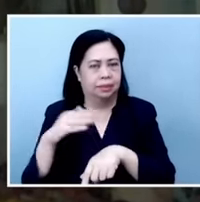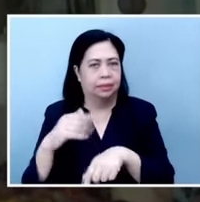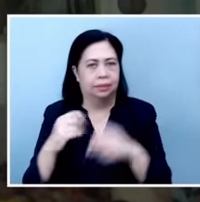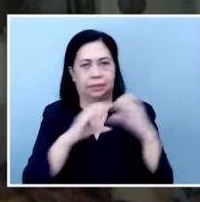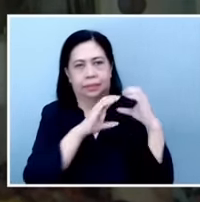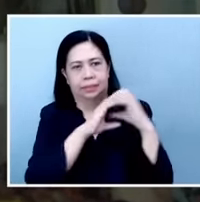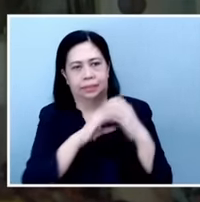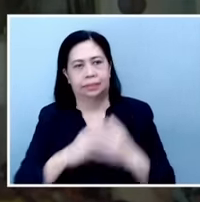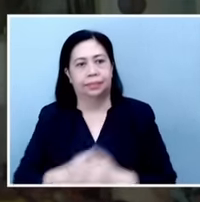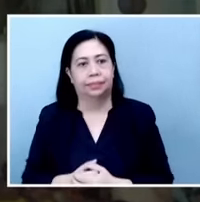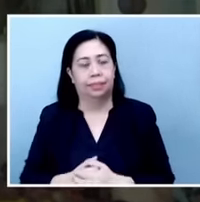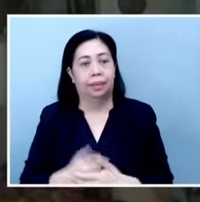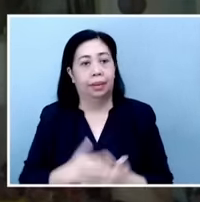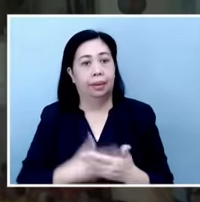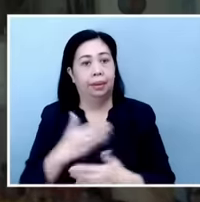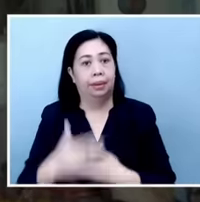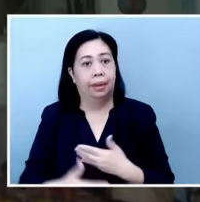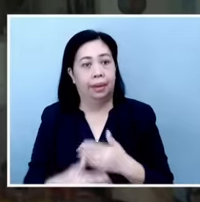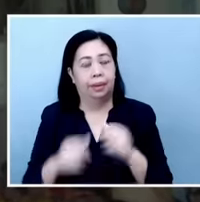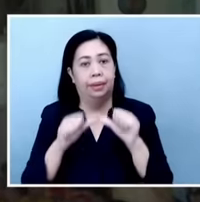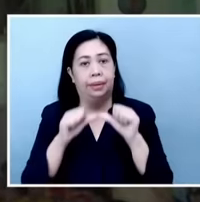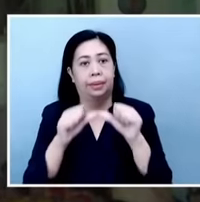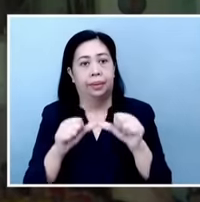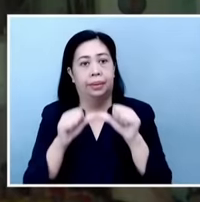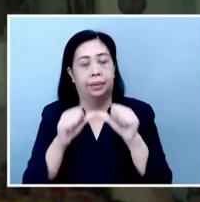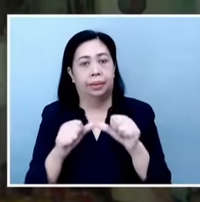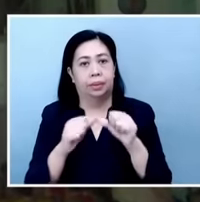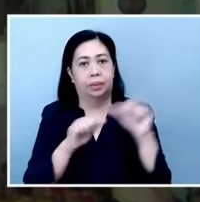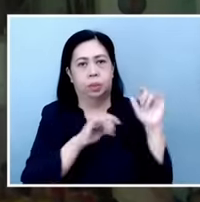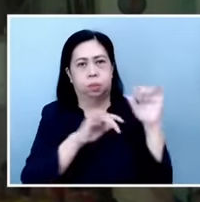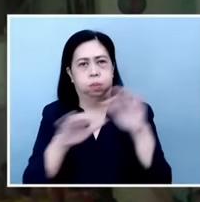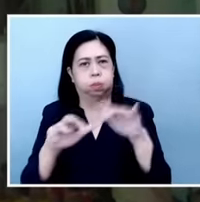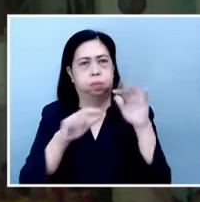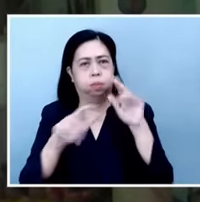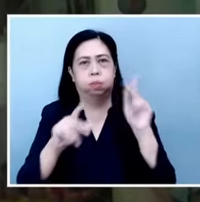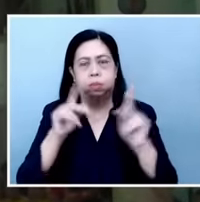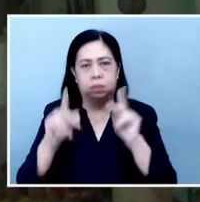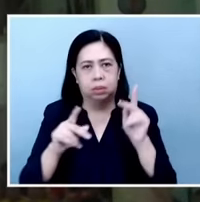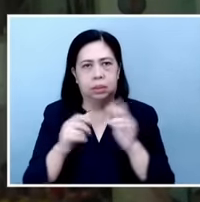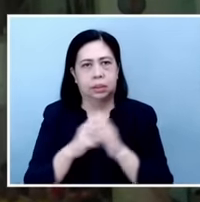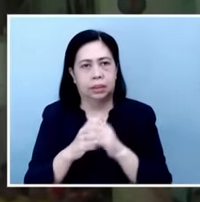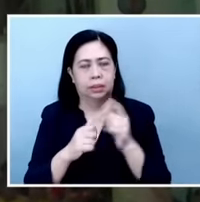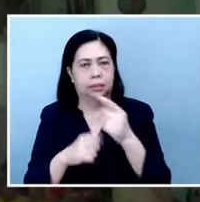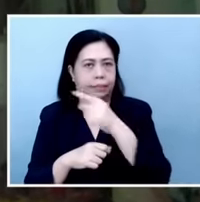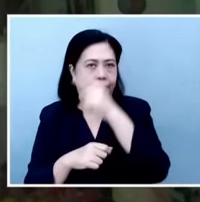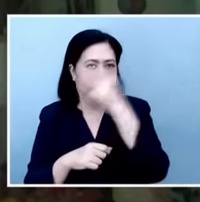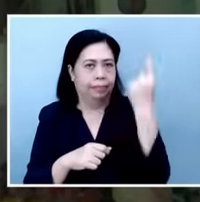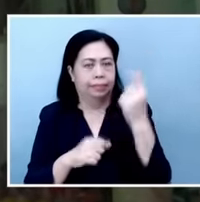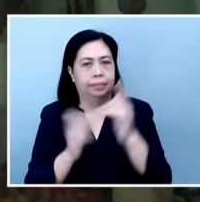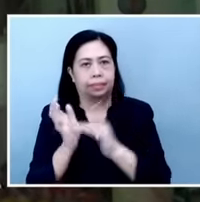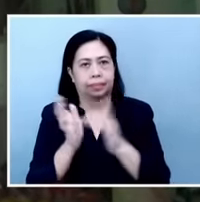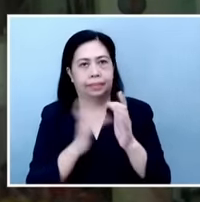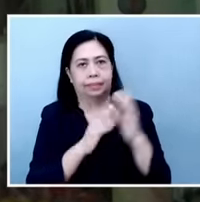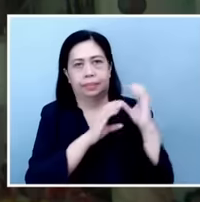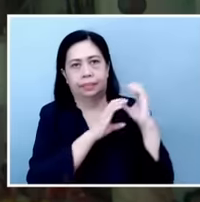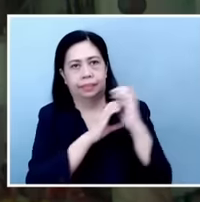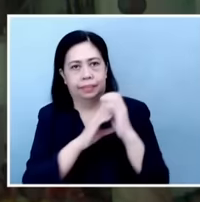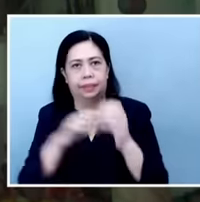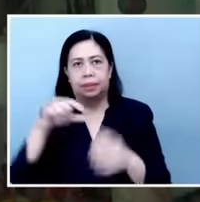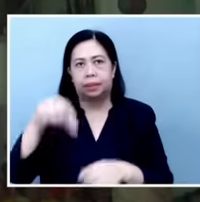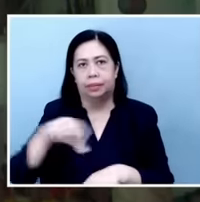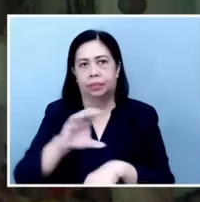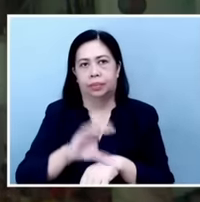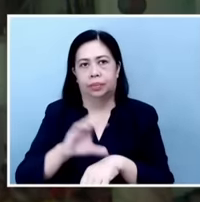niyan. Samantala, tuloy-tuloy naman ang buhos ng mga deboto ng Poong Nazareno sa simbahan ng Quiapo.